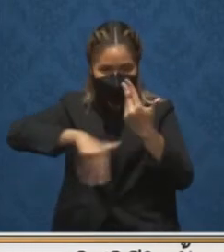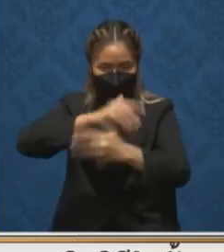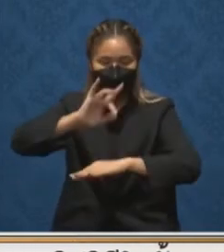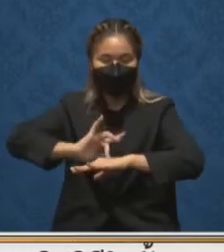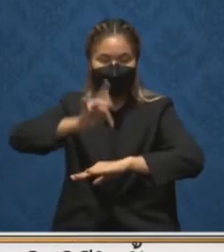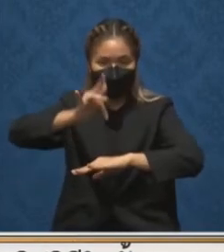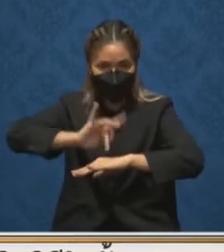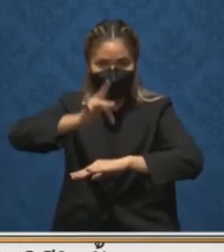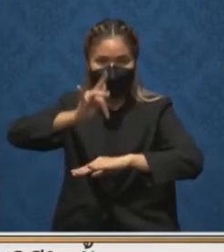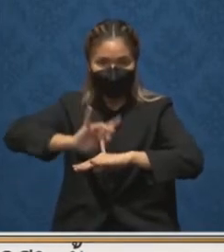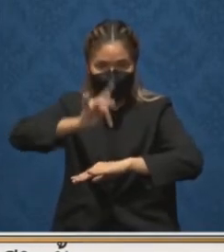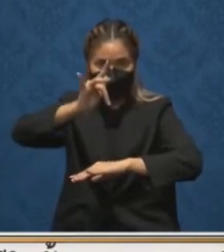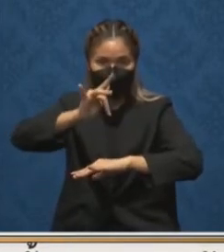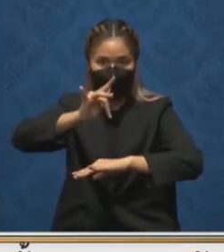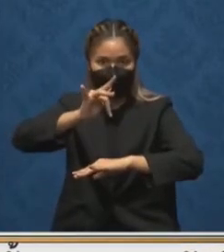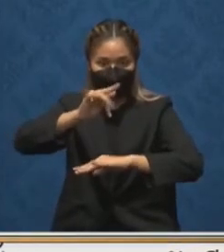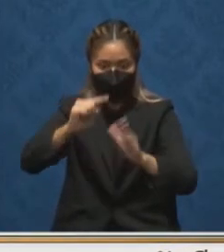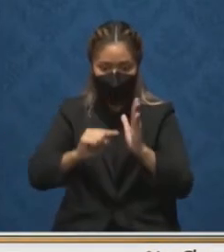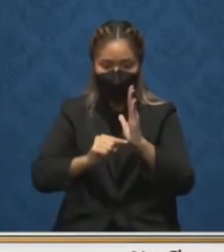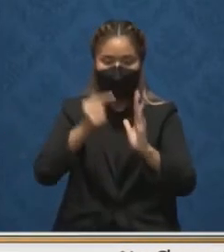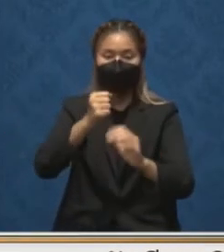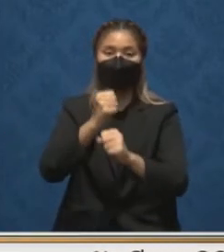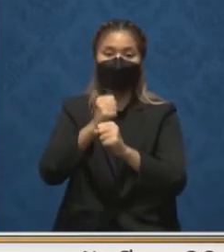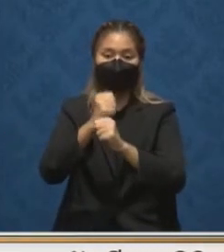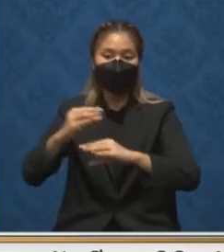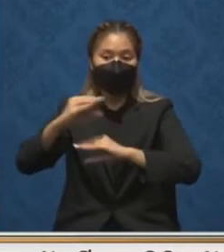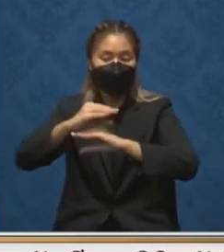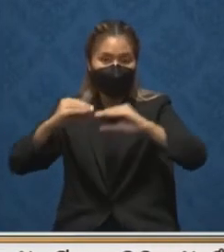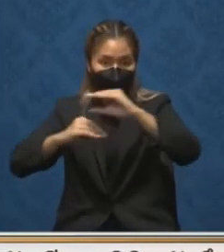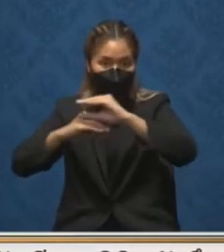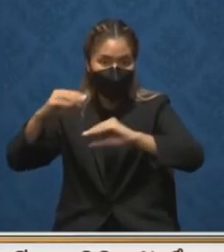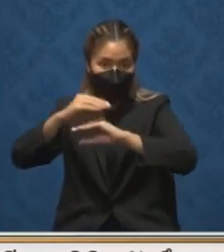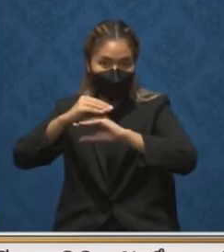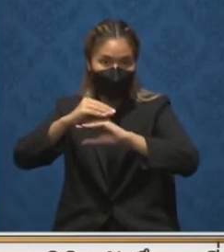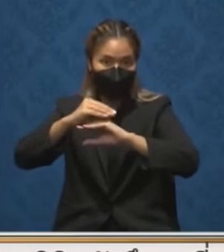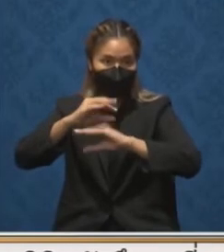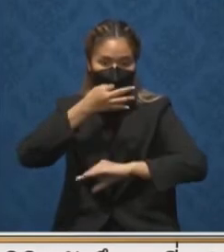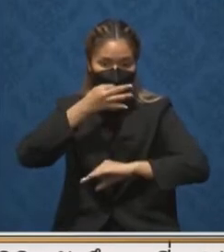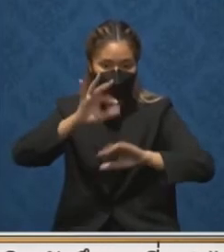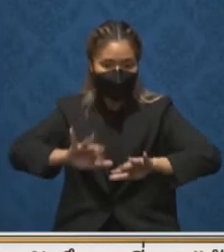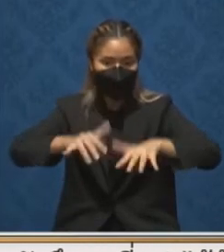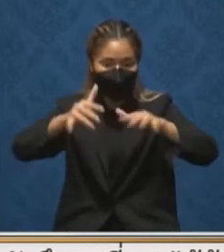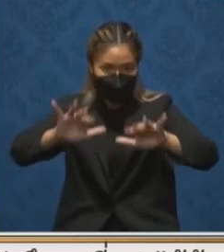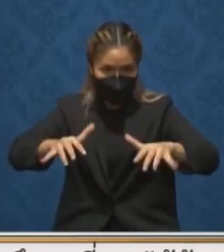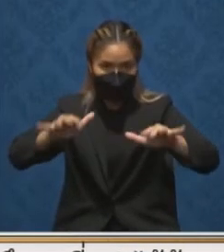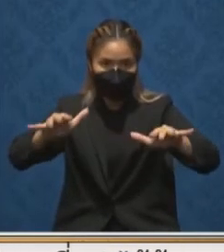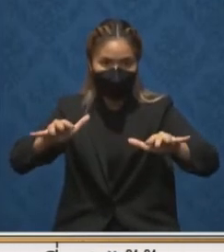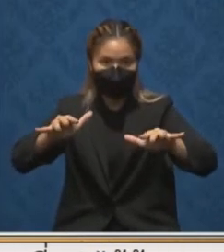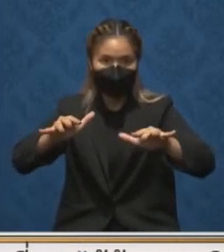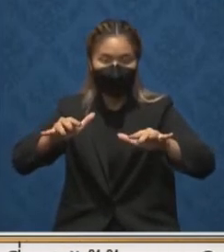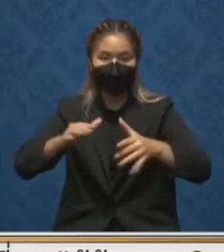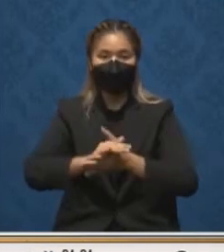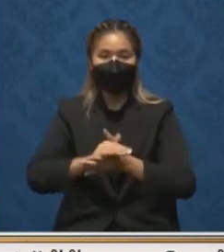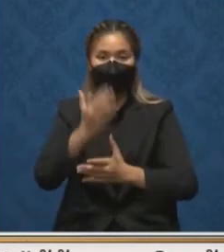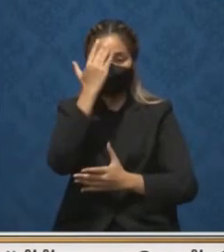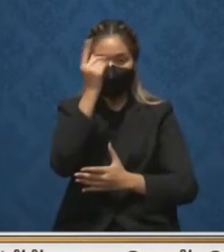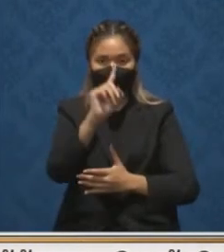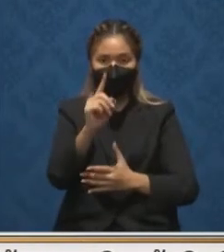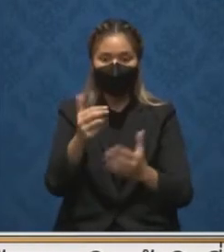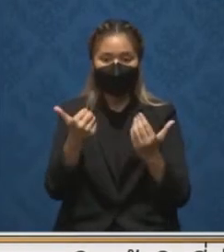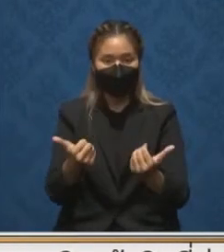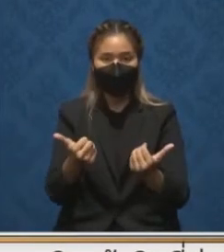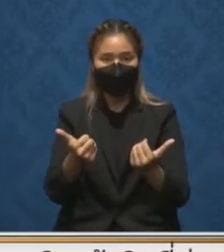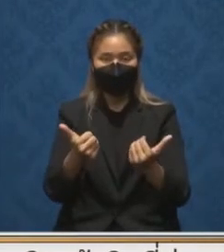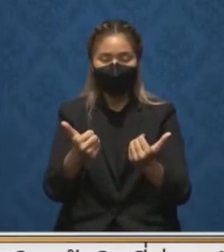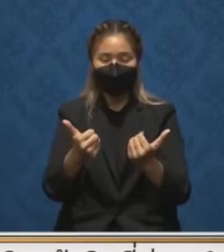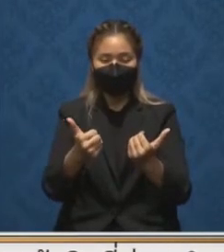1ตอกเสาเข็มที่จะประกาศใหทะเลสาบพัทลุงเป็นมรดกโลกเพราะมีความหลากหลายทางชีวภา